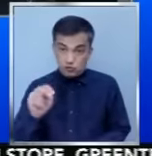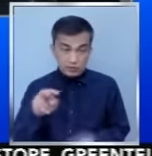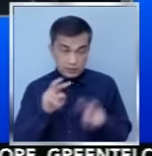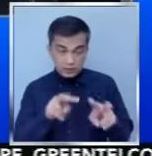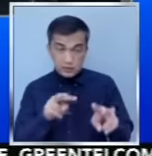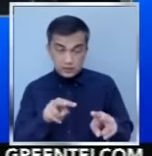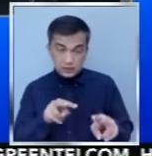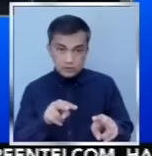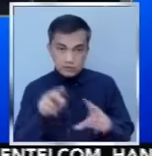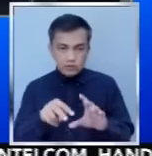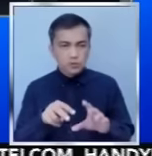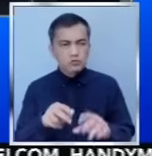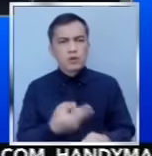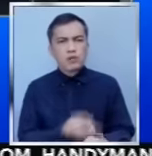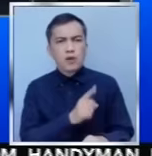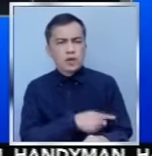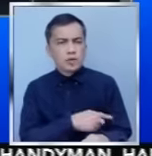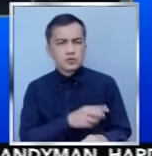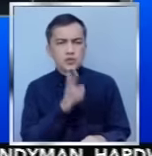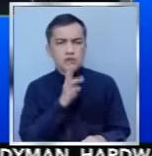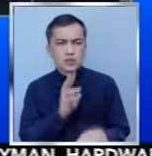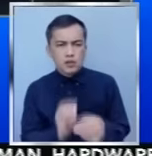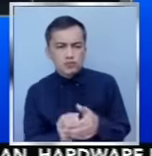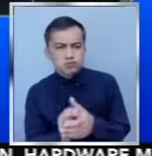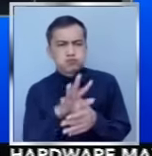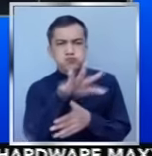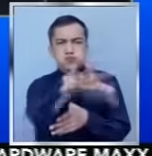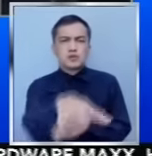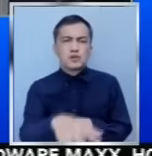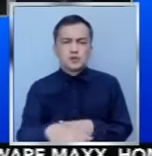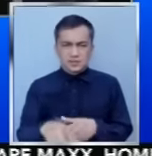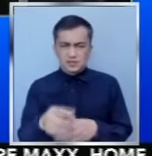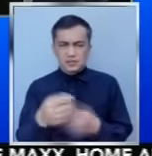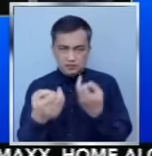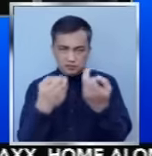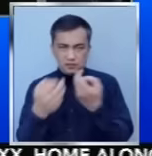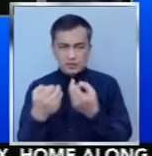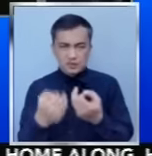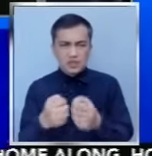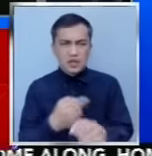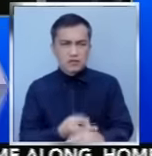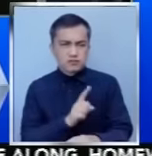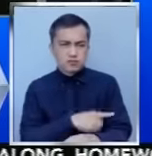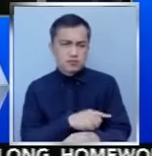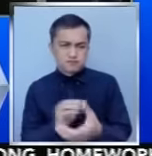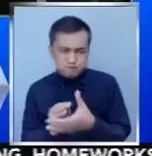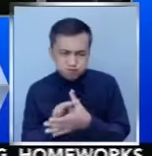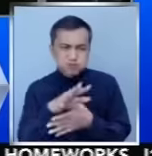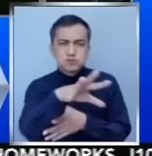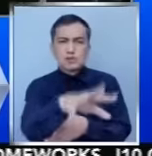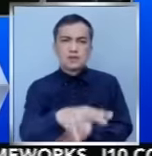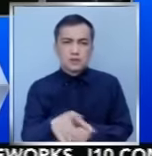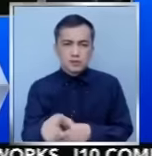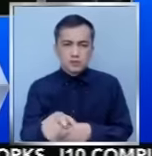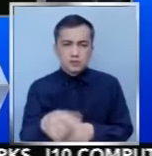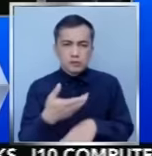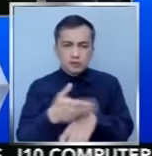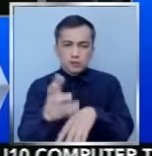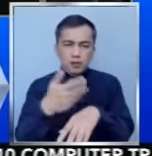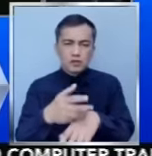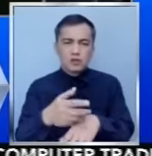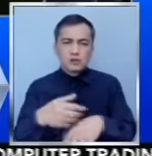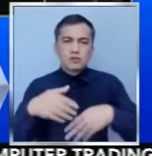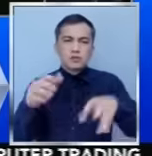malakas yung Buga ng tubig mula sa mga water Canon pakilawa nga sa amin yung lakas ng presure nito Ito ba'y pambugaw lang o ito'y